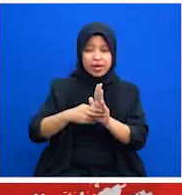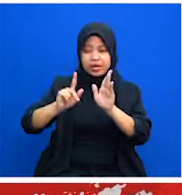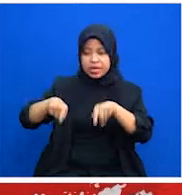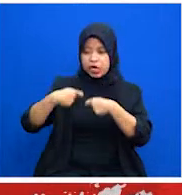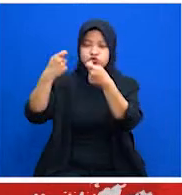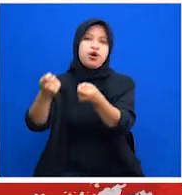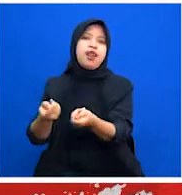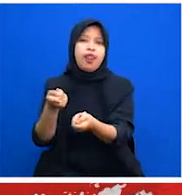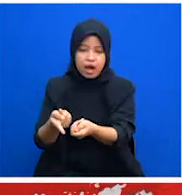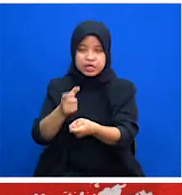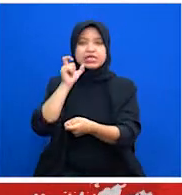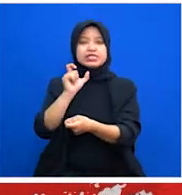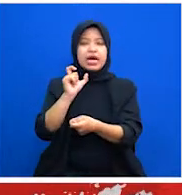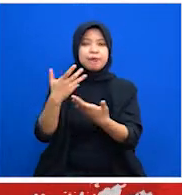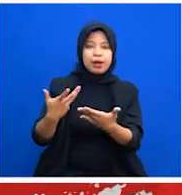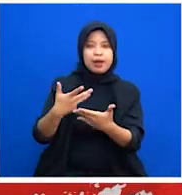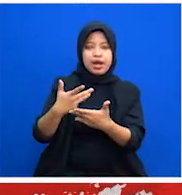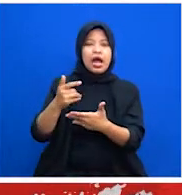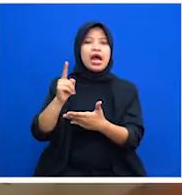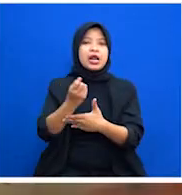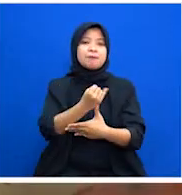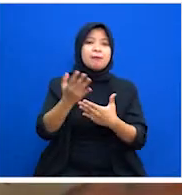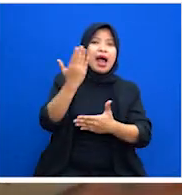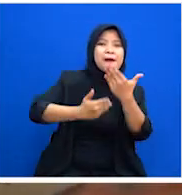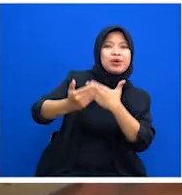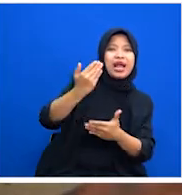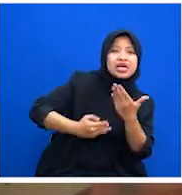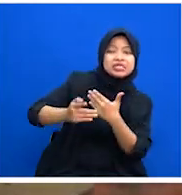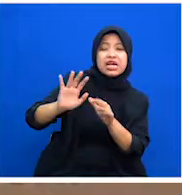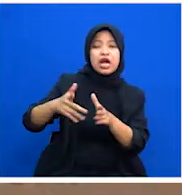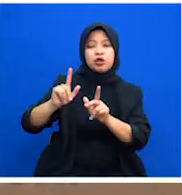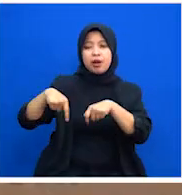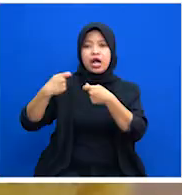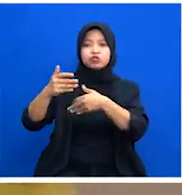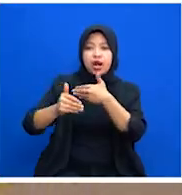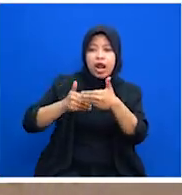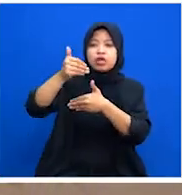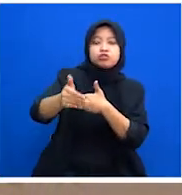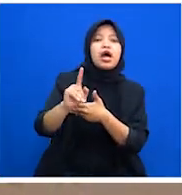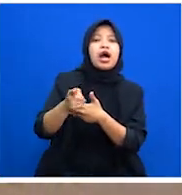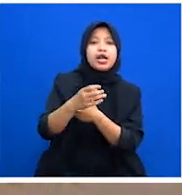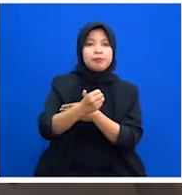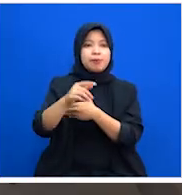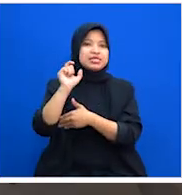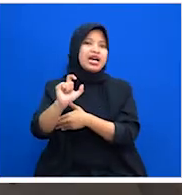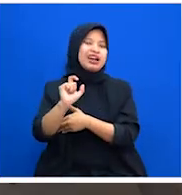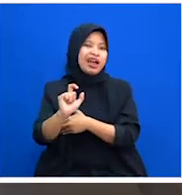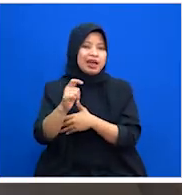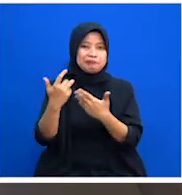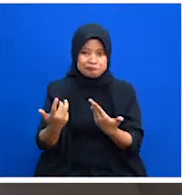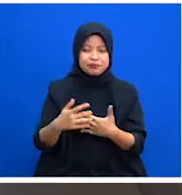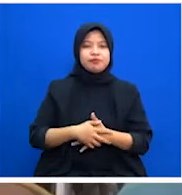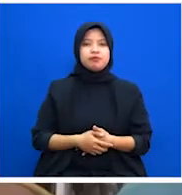diajukan dengan metode continuation input application atau pengajuan lanjutan untuk sebagian cara